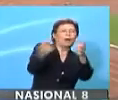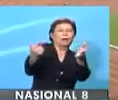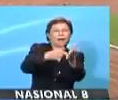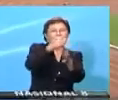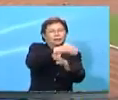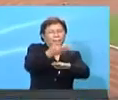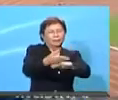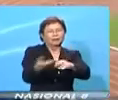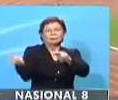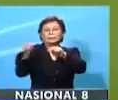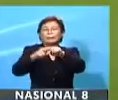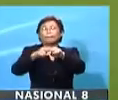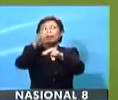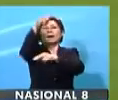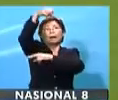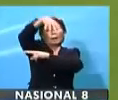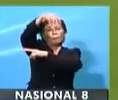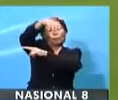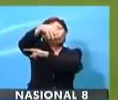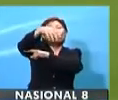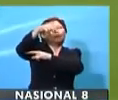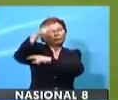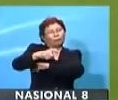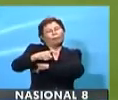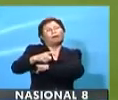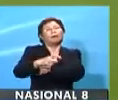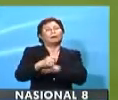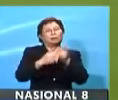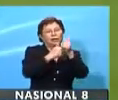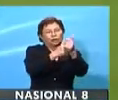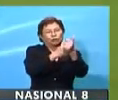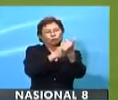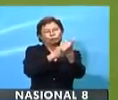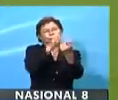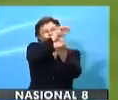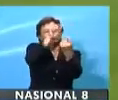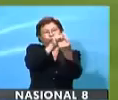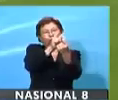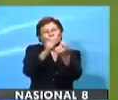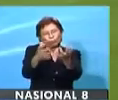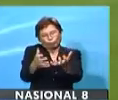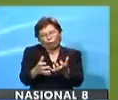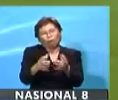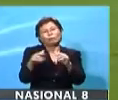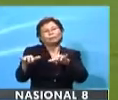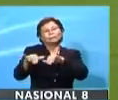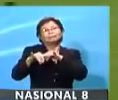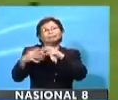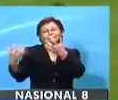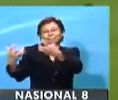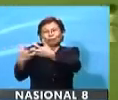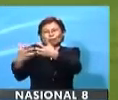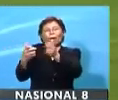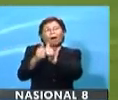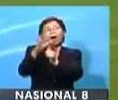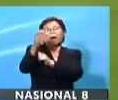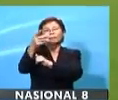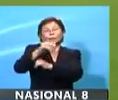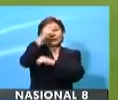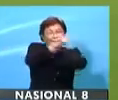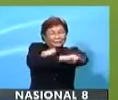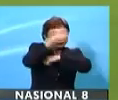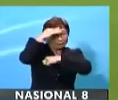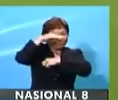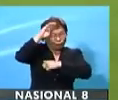dan menambah lampu limpah stadium berkenaan mengikut spesifikasi yang dikehendaki FAM. Kerajaan negeri mengambil kira